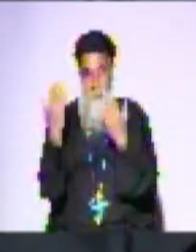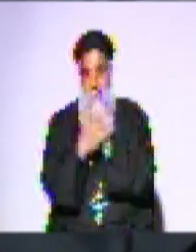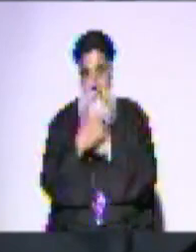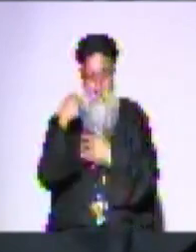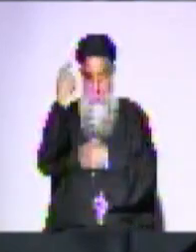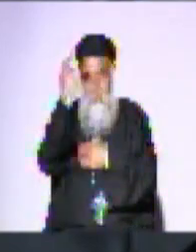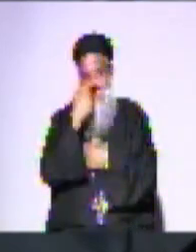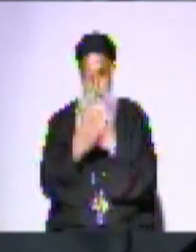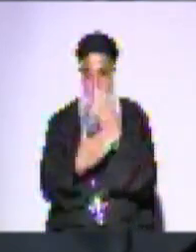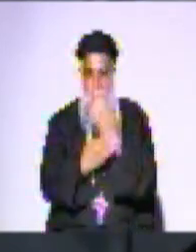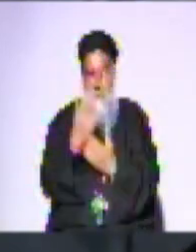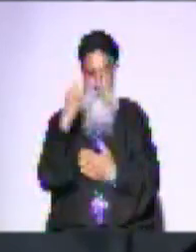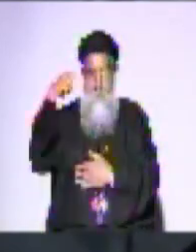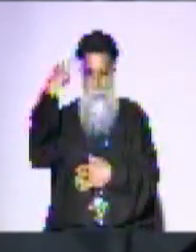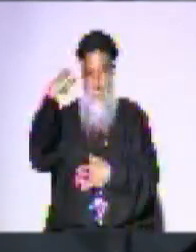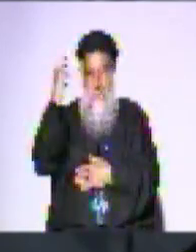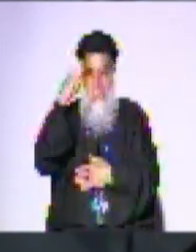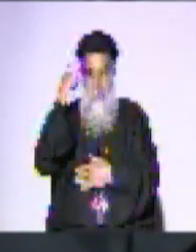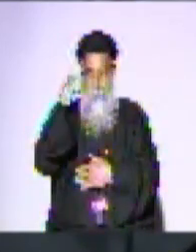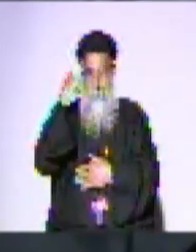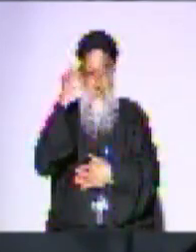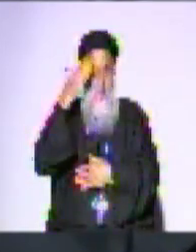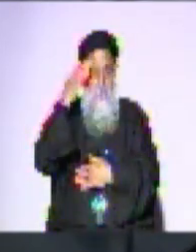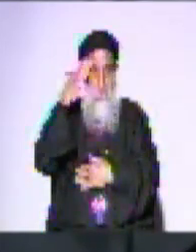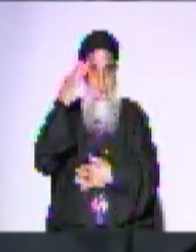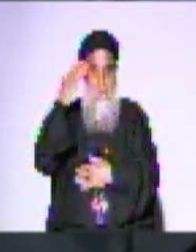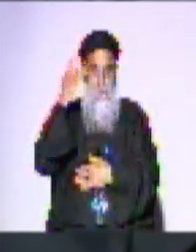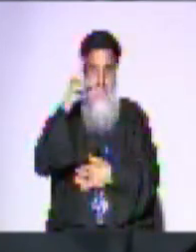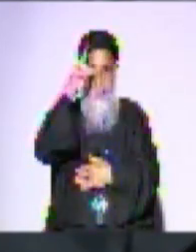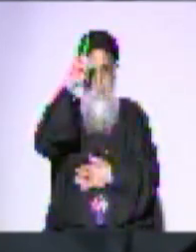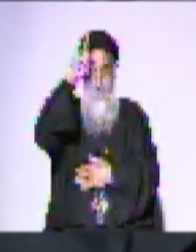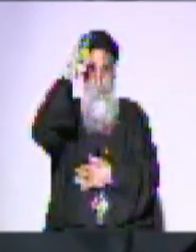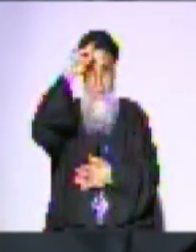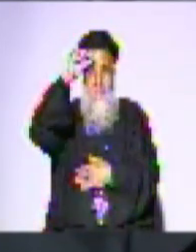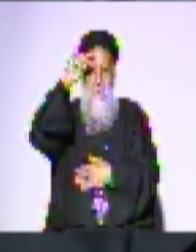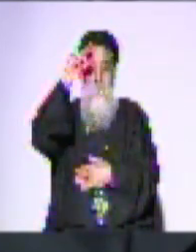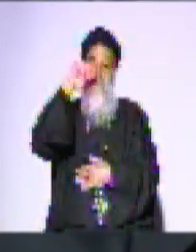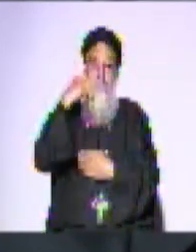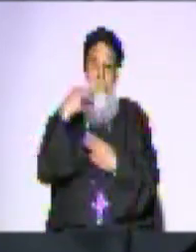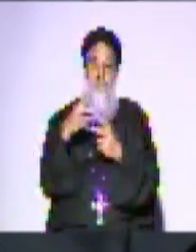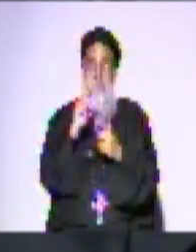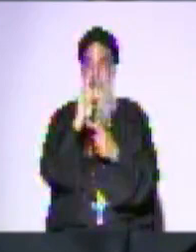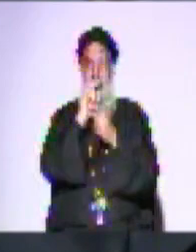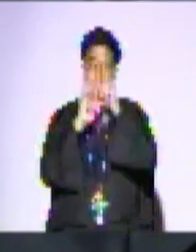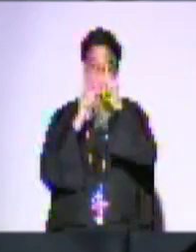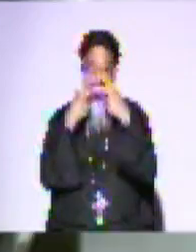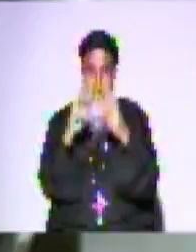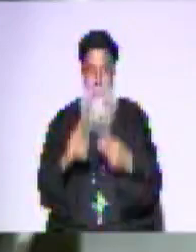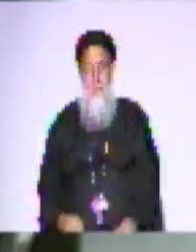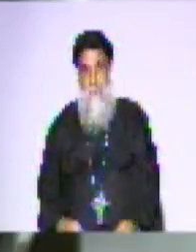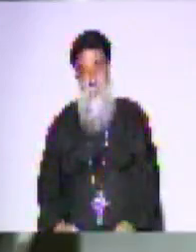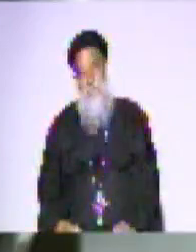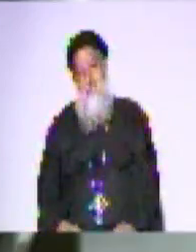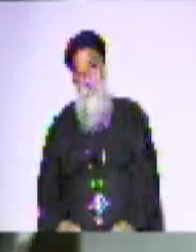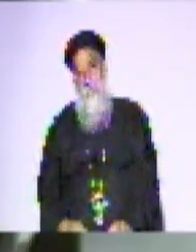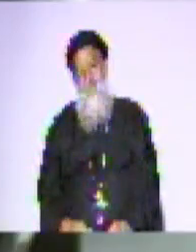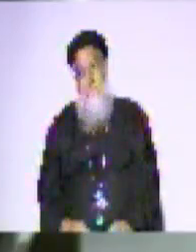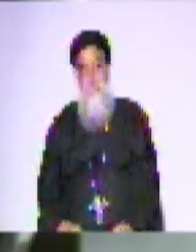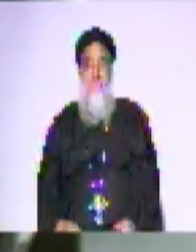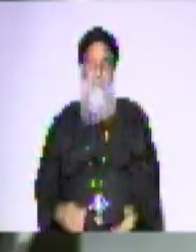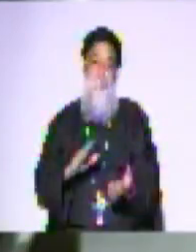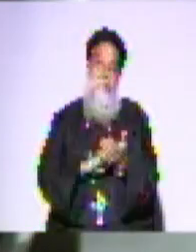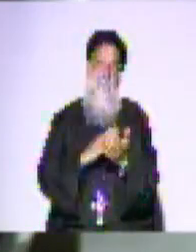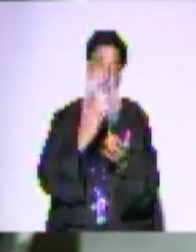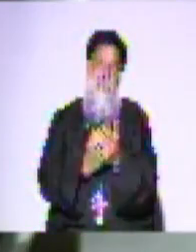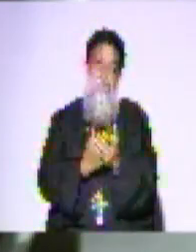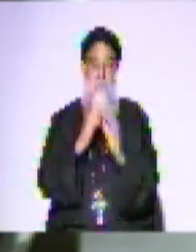شكلكم بتجديد أذهانكم لتختبروا ما هي إرادة الله الصالحة المرضية الكاملة. تمام. هي دي الآية اللي بتترجم اللي أنا